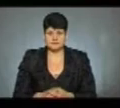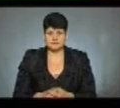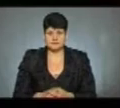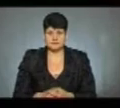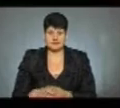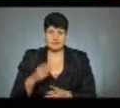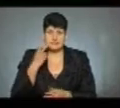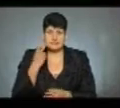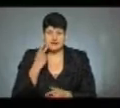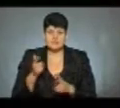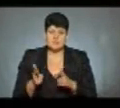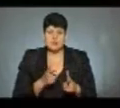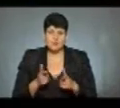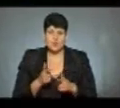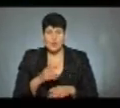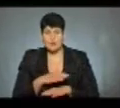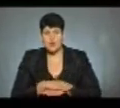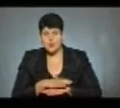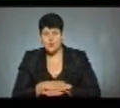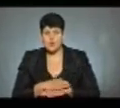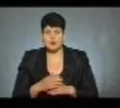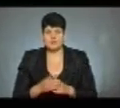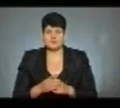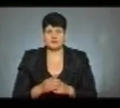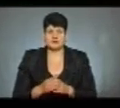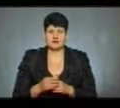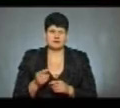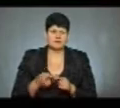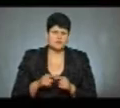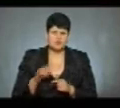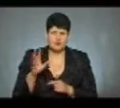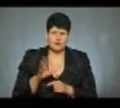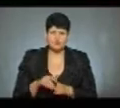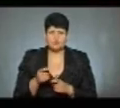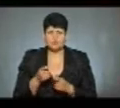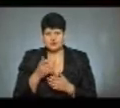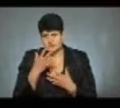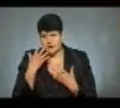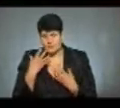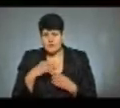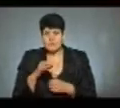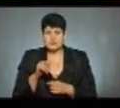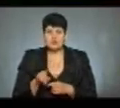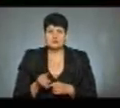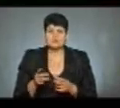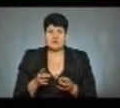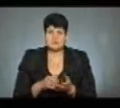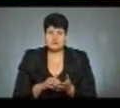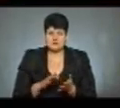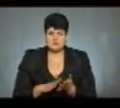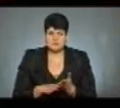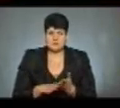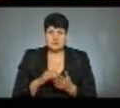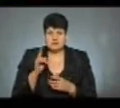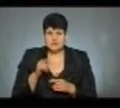день. Завжди підготовка, уроки, і ти в цьому всьому трохи забуваєш про те, що треба реєструватися і знаєш, що це